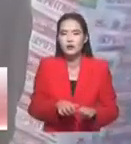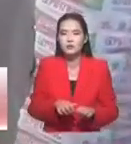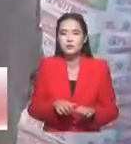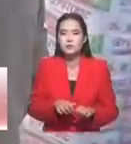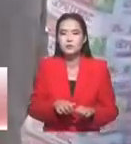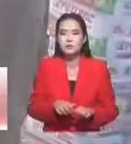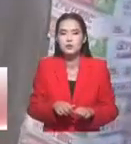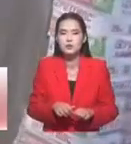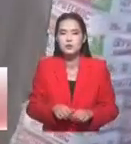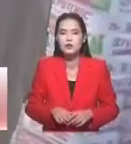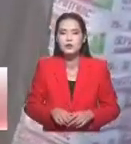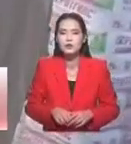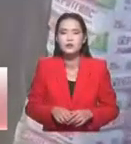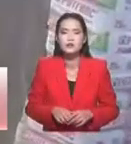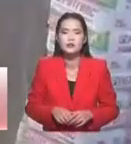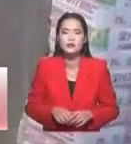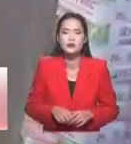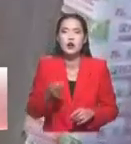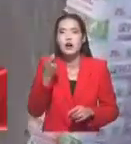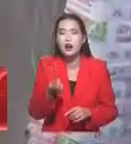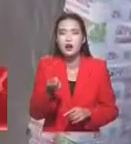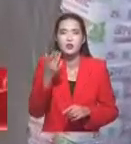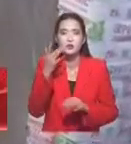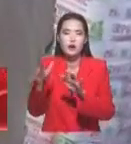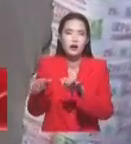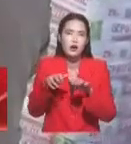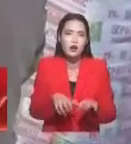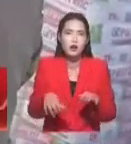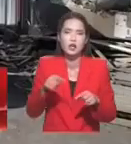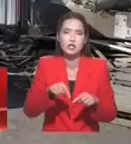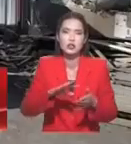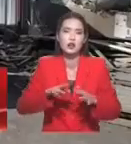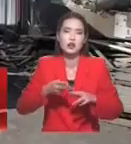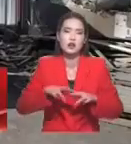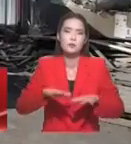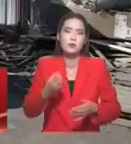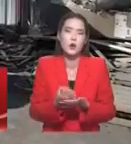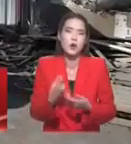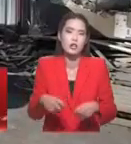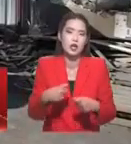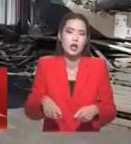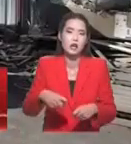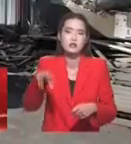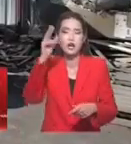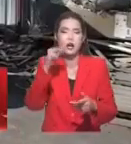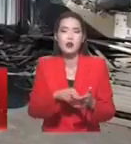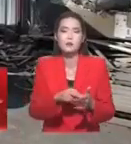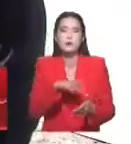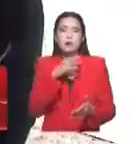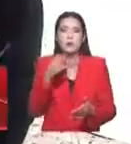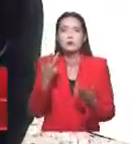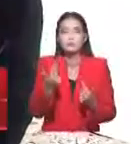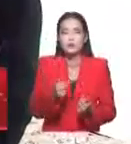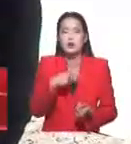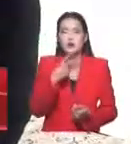істейді. Арзан істейді. Ал біздің қазақ жігіттер қымбат сұрай ма? Иә. Бағаның өскенін кәсіпкерлер де мойындайды.